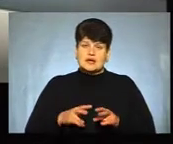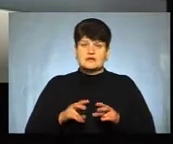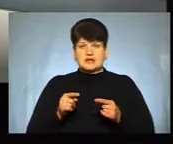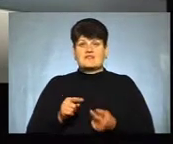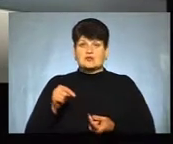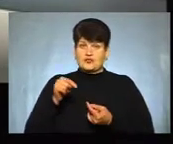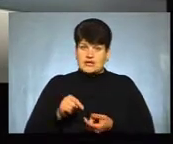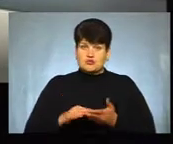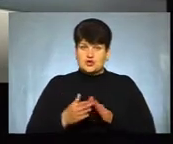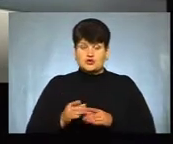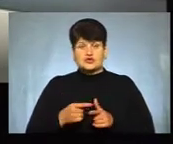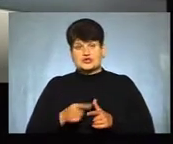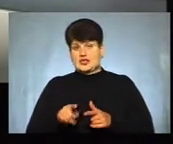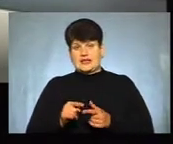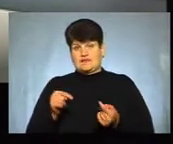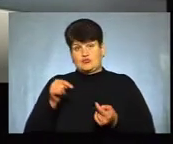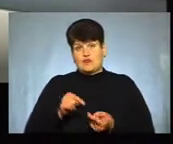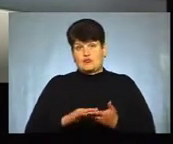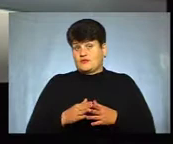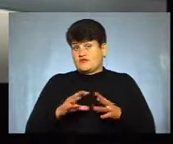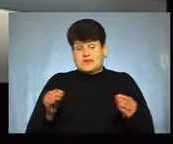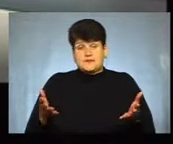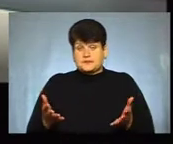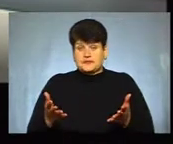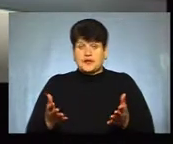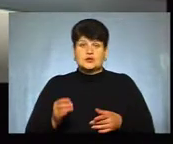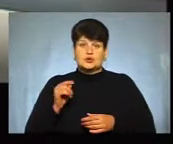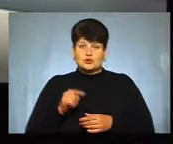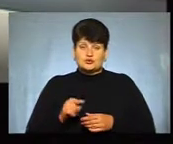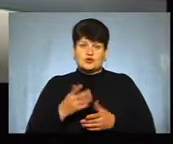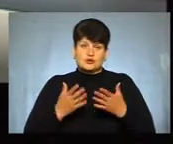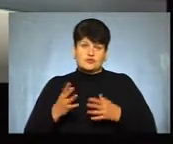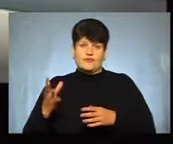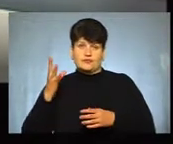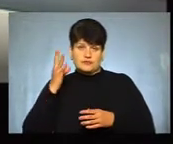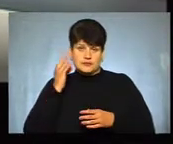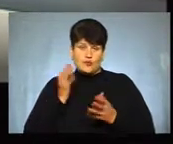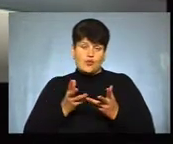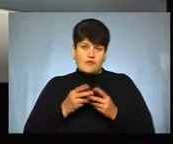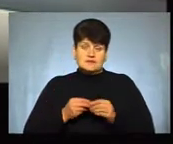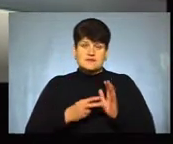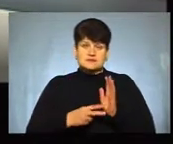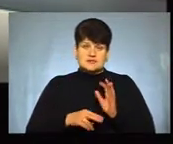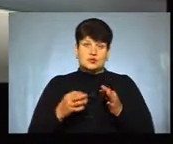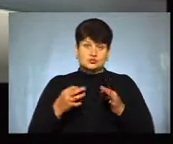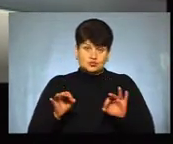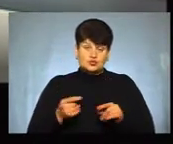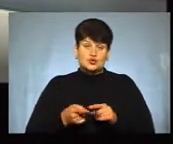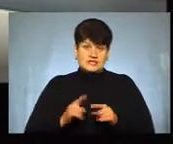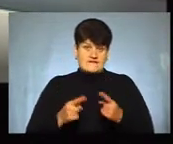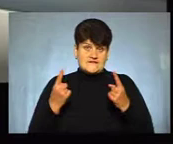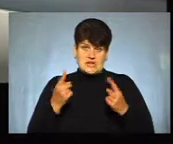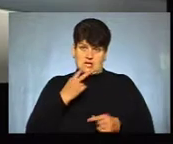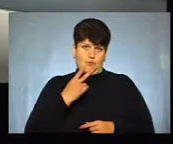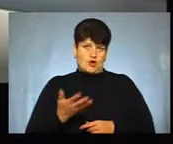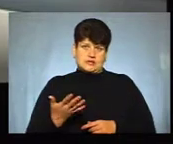відповідають положенню, чи не відповідають положенню. Ось і все. Тому таки все-таки, якщо рахувати з 80, майже 70 допущено, то все-таки великий показник,